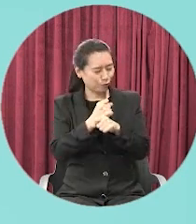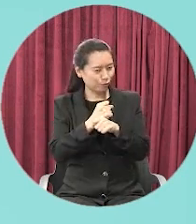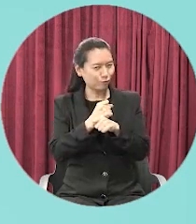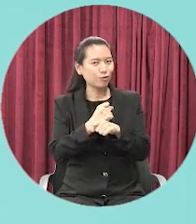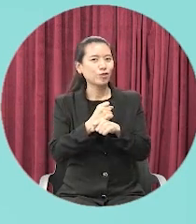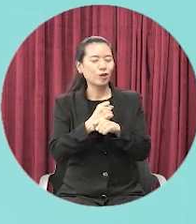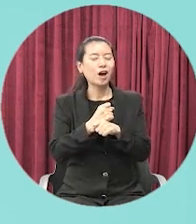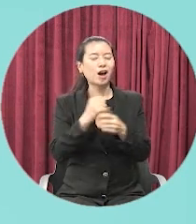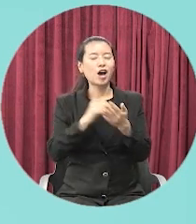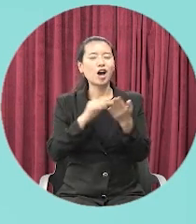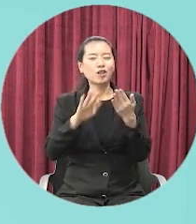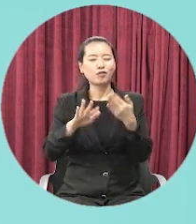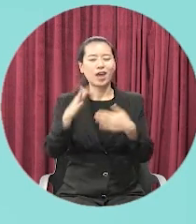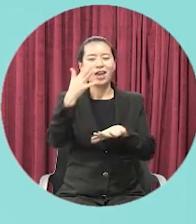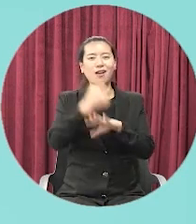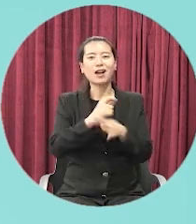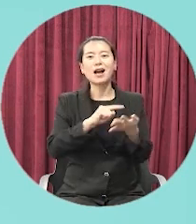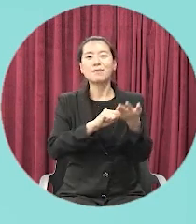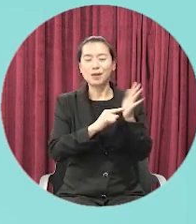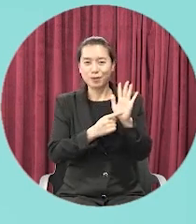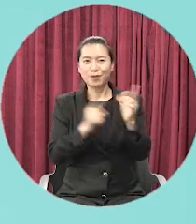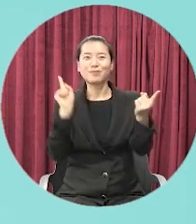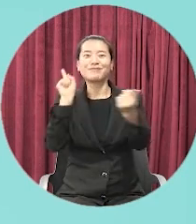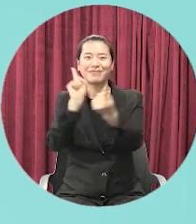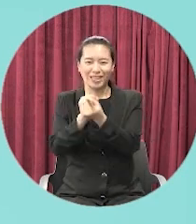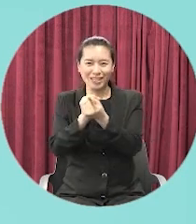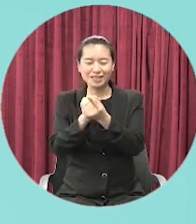성과 결과물을 가지고 찾아뵙겠습니다 감사합니다